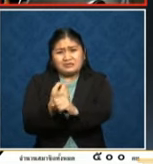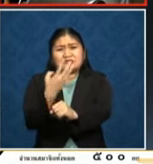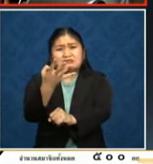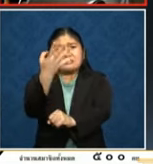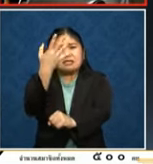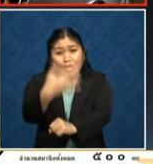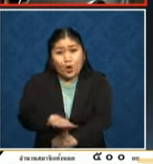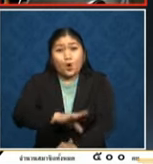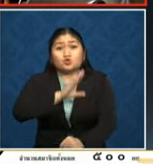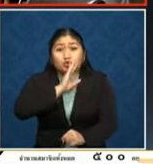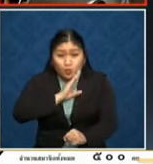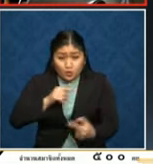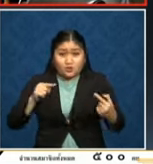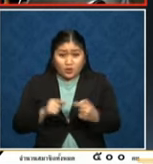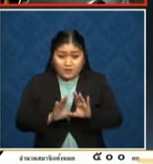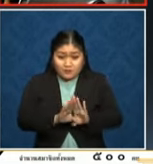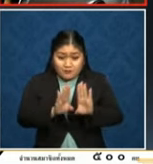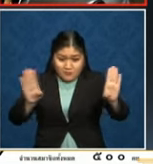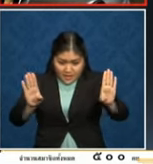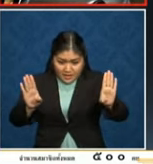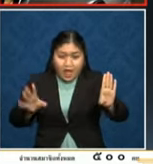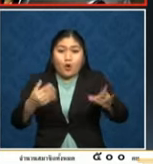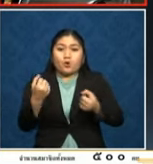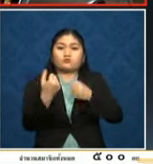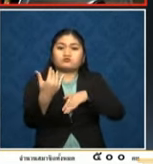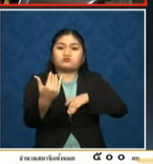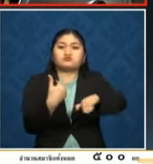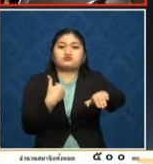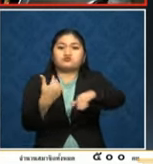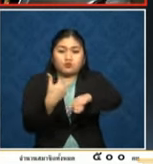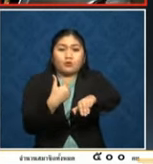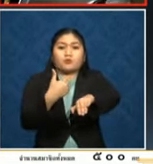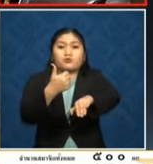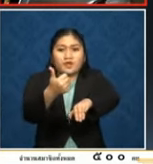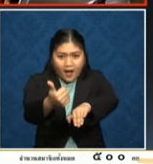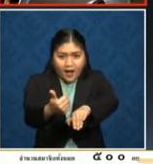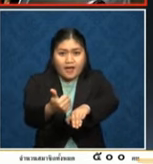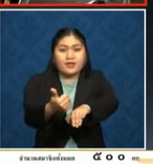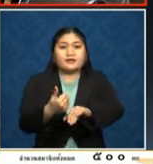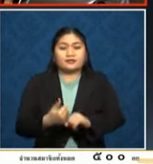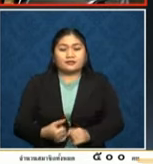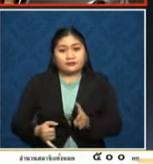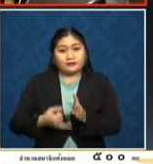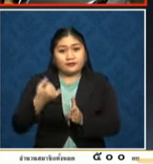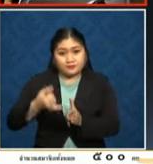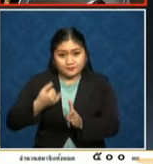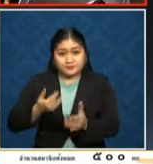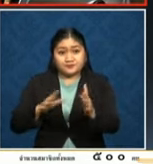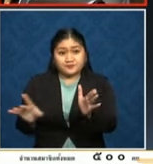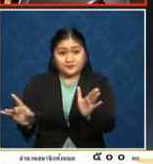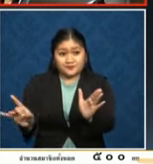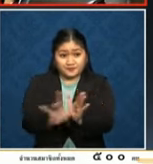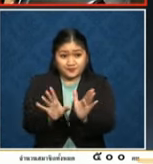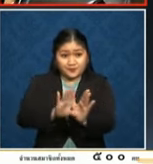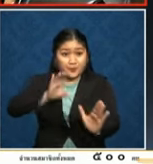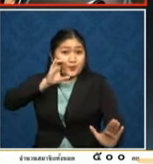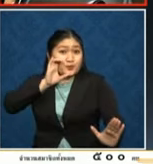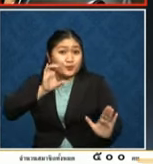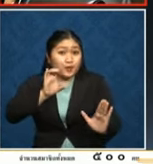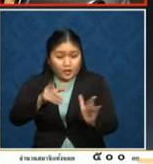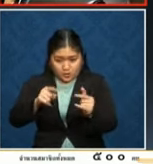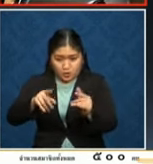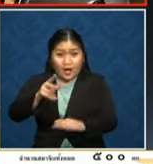ช่วยให้รถระบายจากถนนสุทธิสารได้มากขึ้นนะครับและสุดท้ายครับคลิปที่เห็นมาเนี่ยครับตรงนี้นะครับจากคลิป